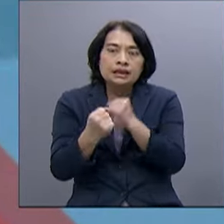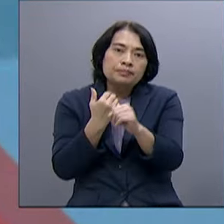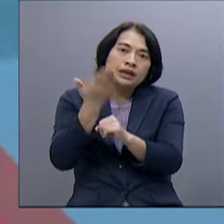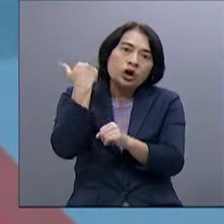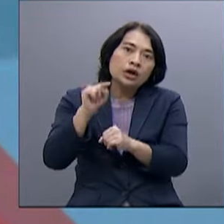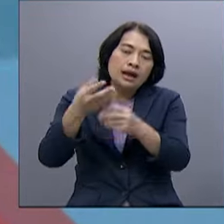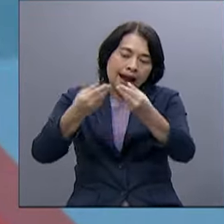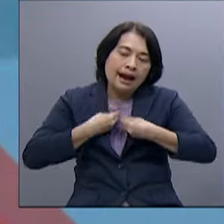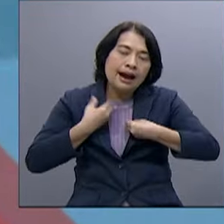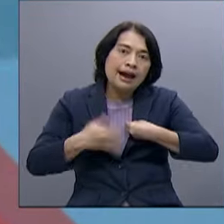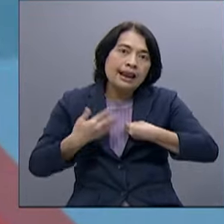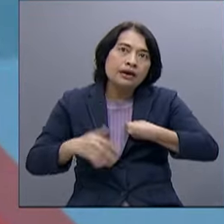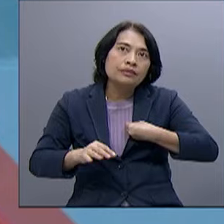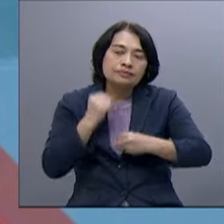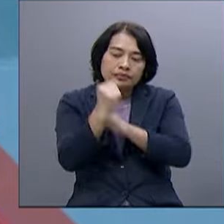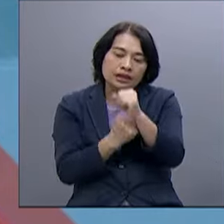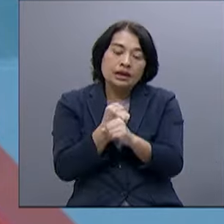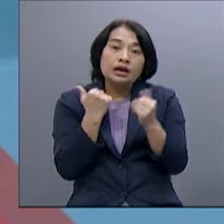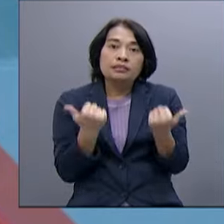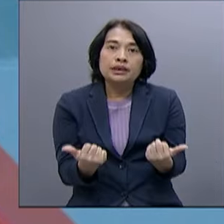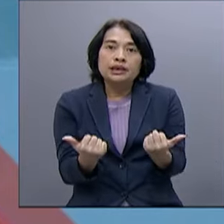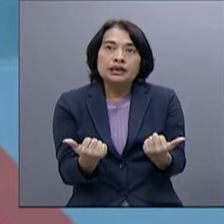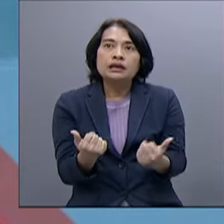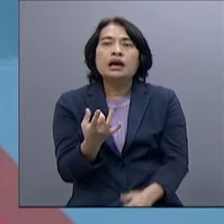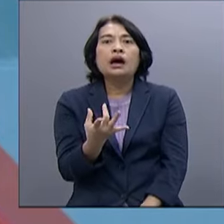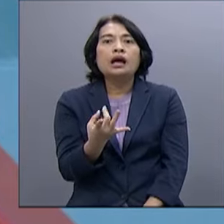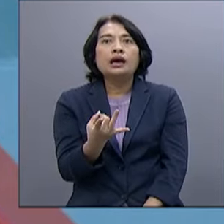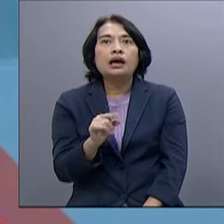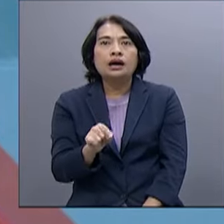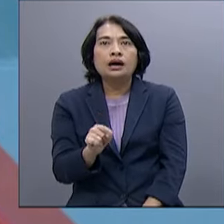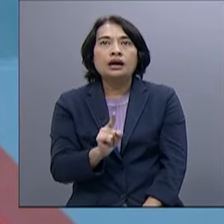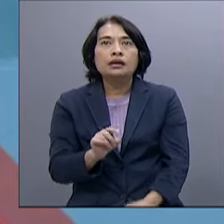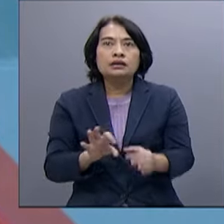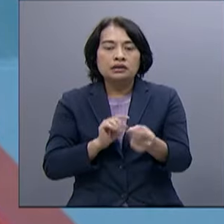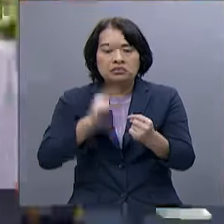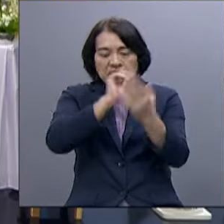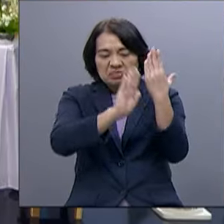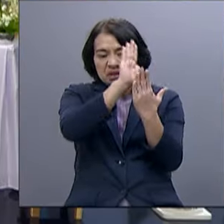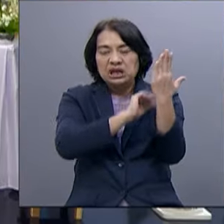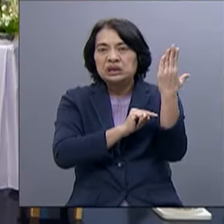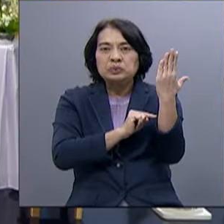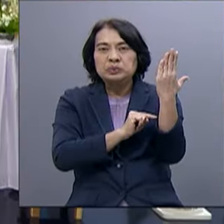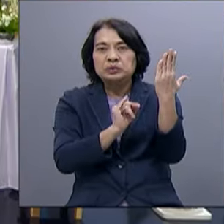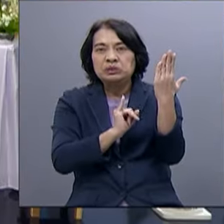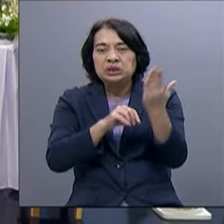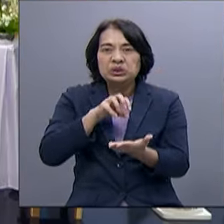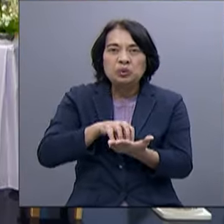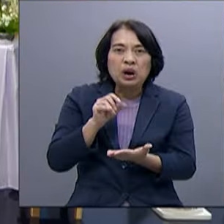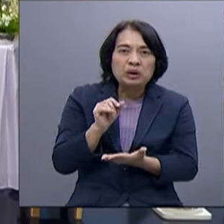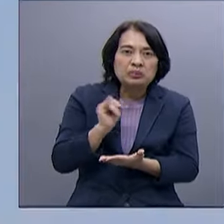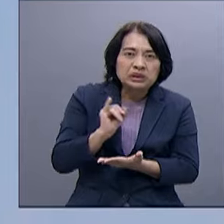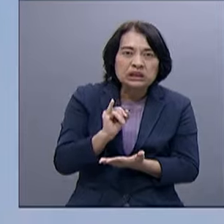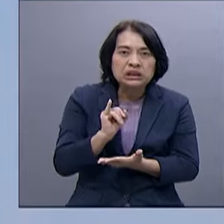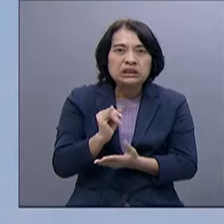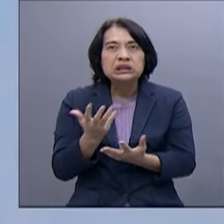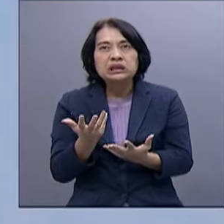อบให้แล้วก็ได้เดี๋ยวปีนี้จะมีอะไรที่แบบสายมูยิ่งช่วงนี้สถานการณ์บ้านเมืองไม่ค่อยนิ่งเลยครับดวงไม่ค่อยดีมันจะมีอะไร